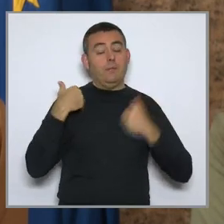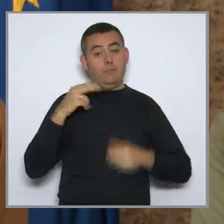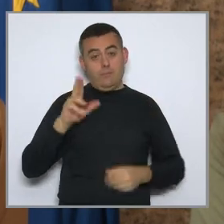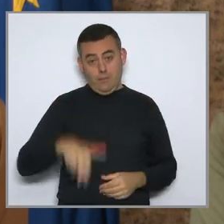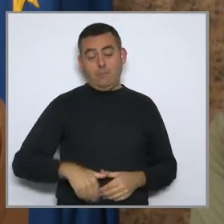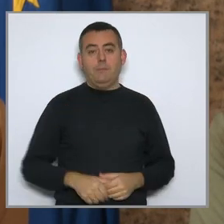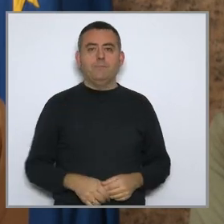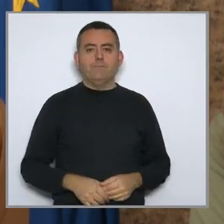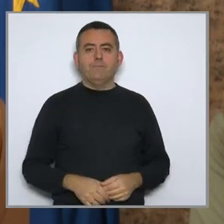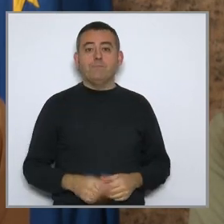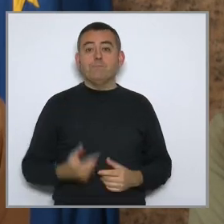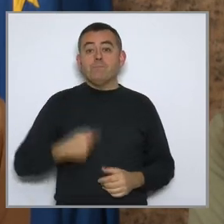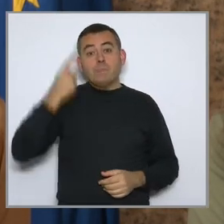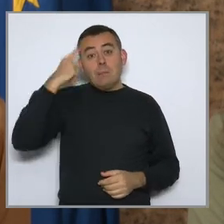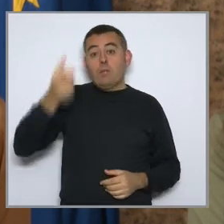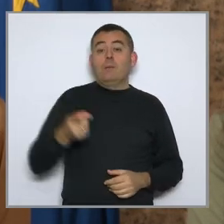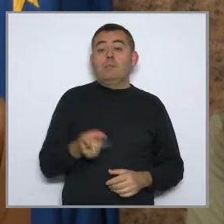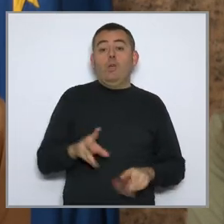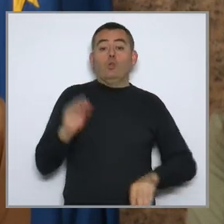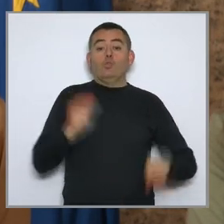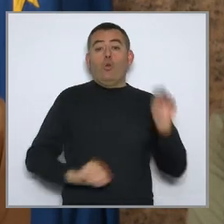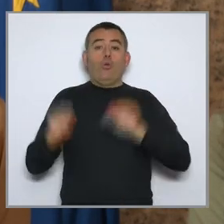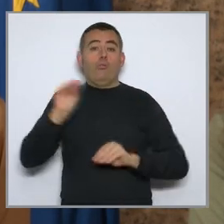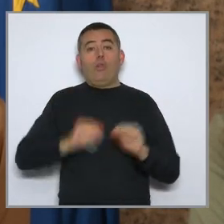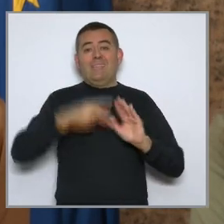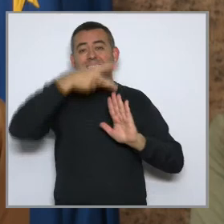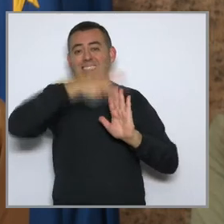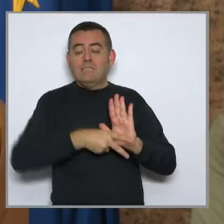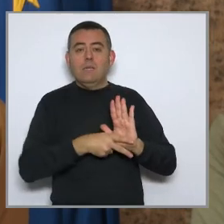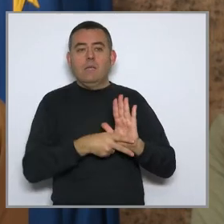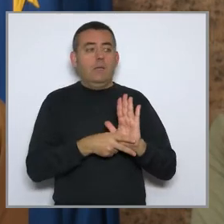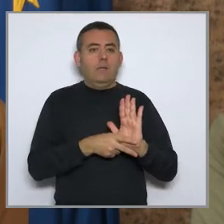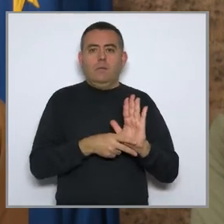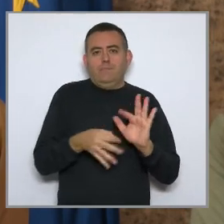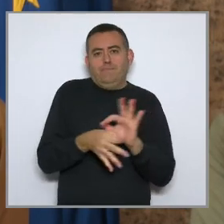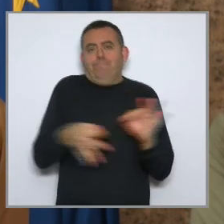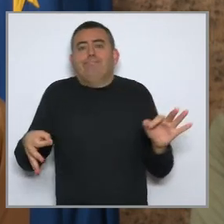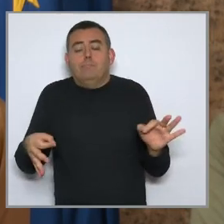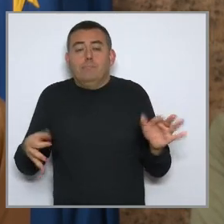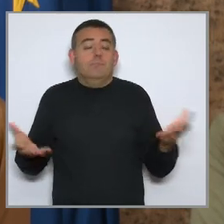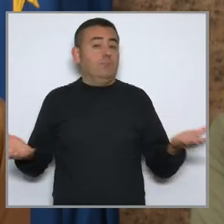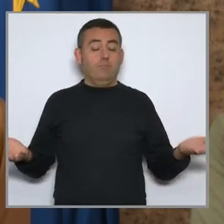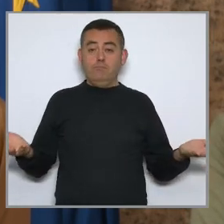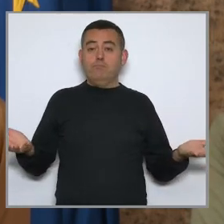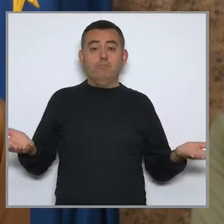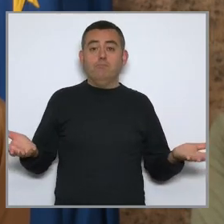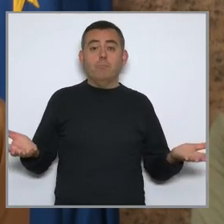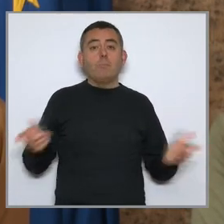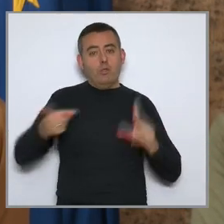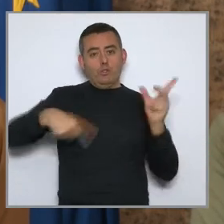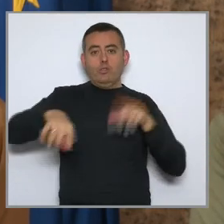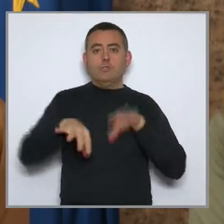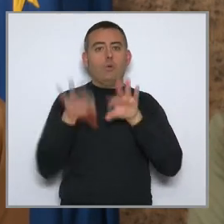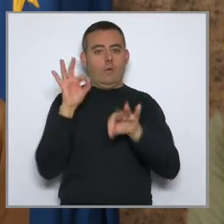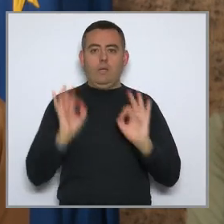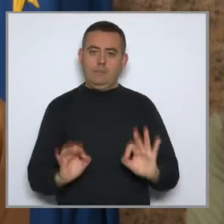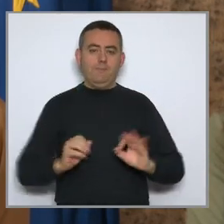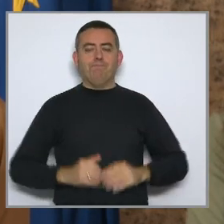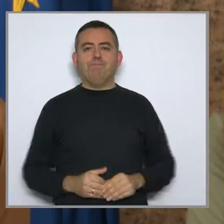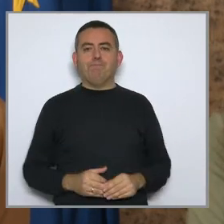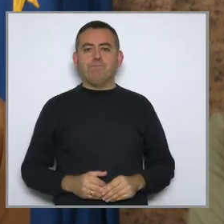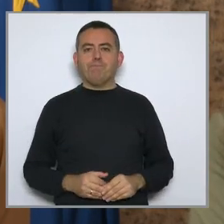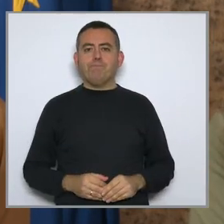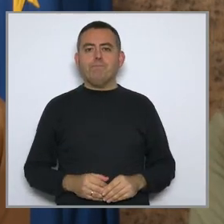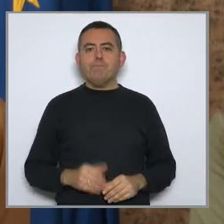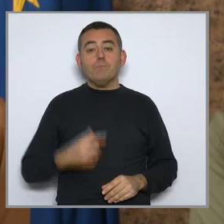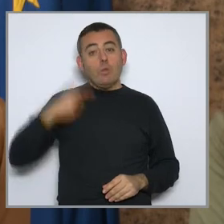i que no hi ha solucions a la carta. No? Però, en aquest sentit, crec que el que és important és que en la